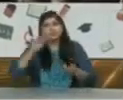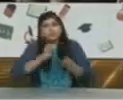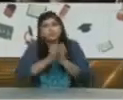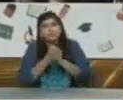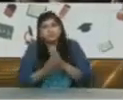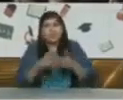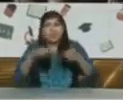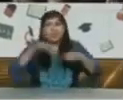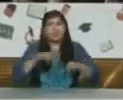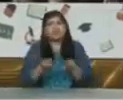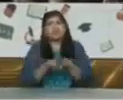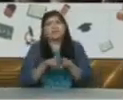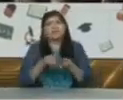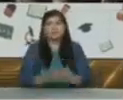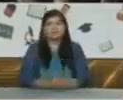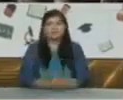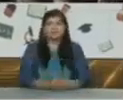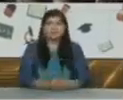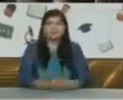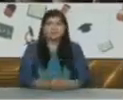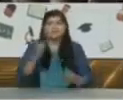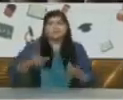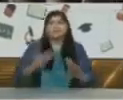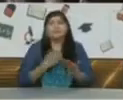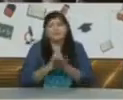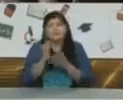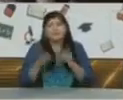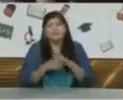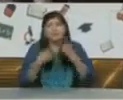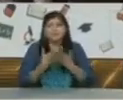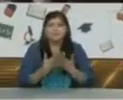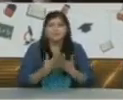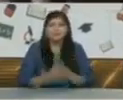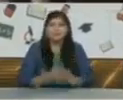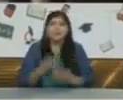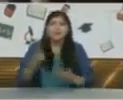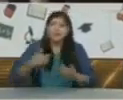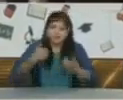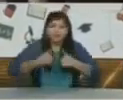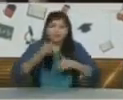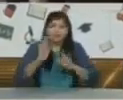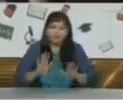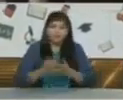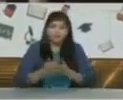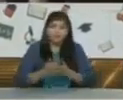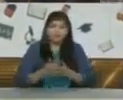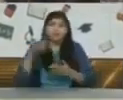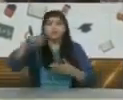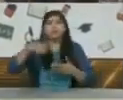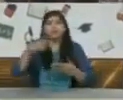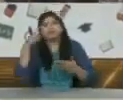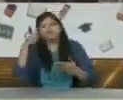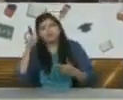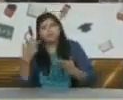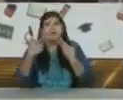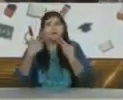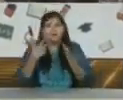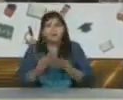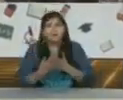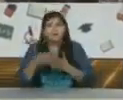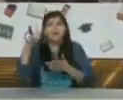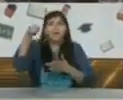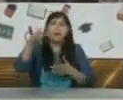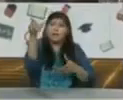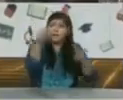बड़ा लॉस है। लेकिन फिर भी परीक्षा तो है ही है। आप है, मैं हूं,